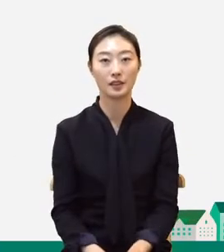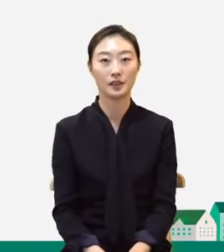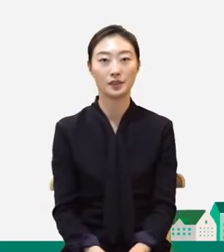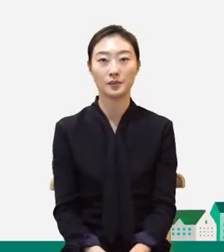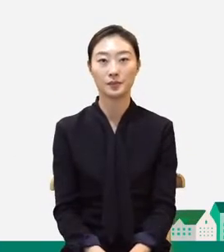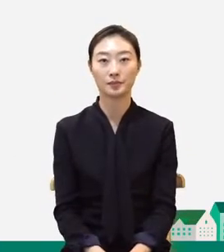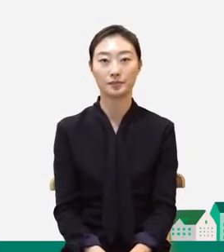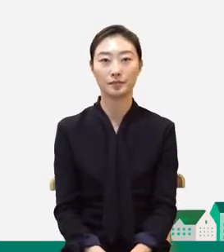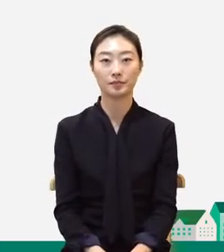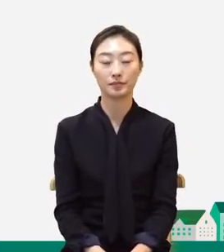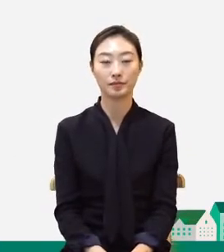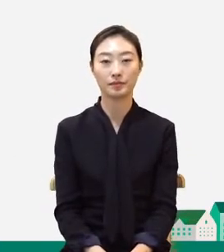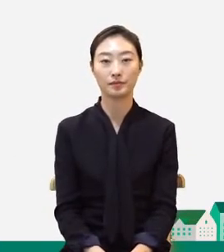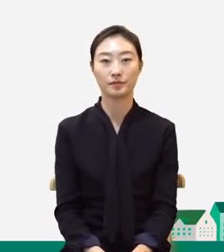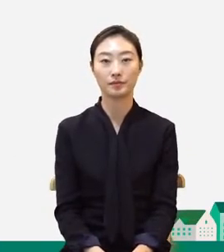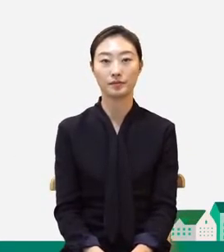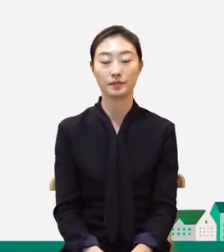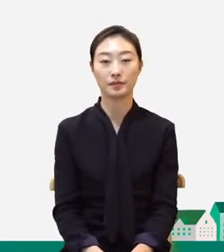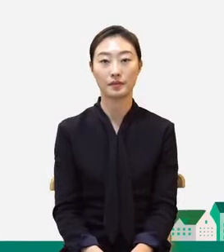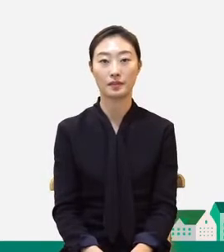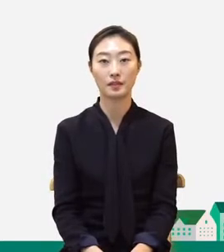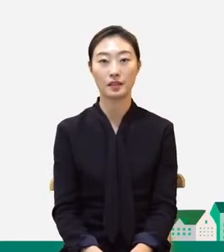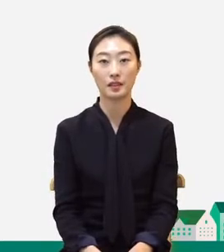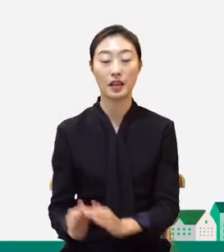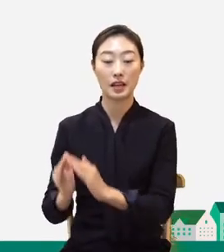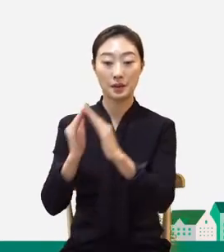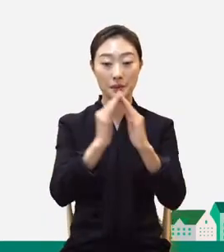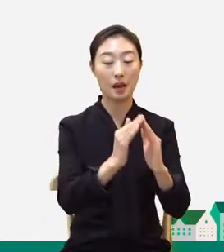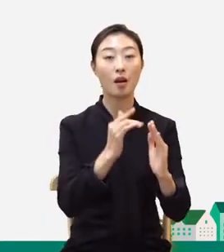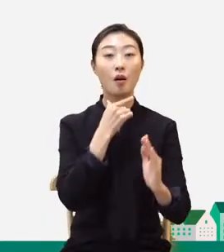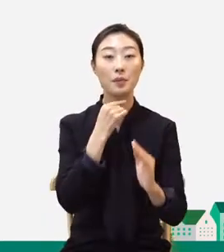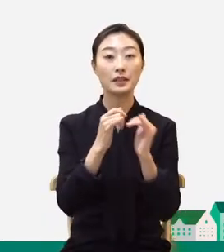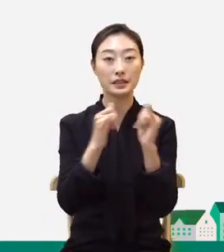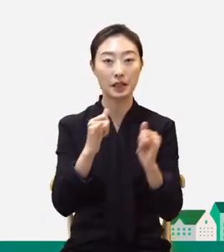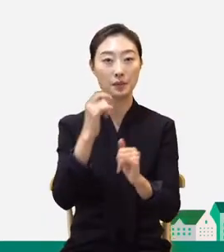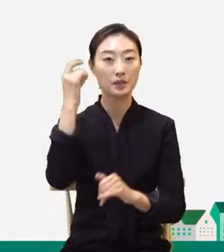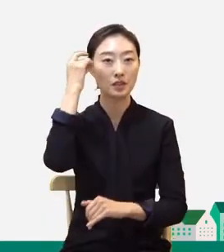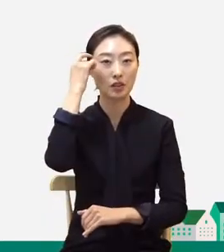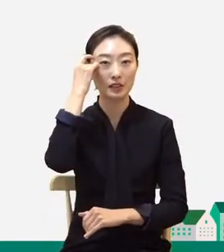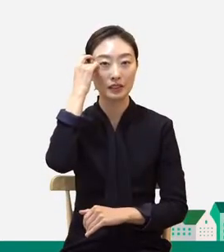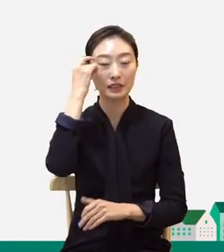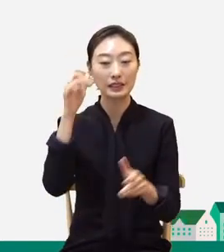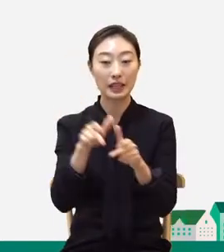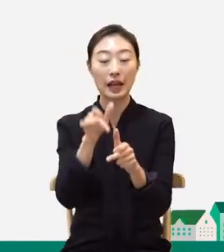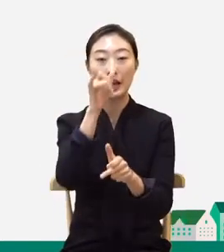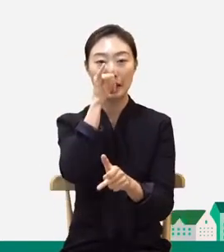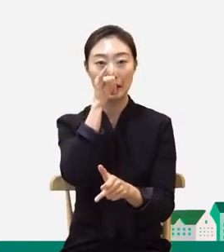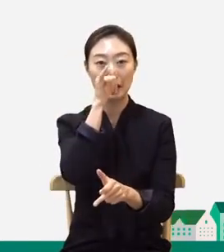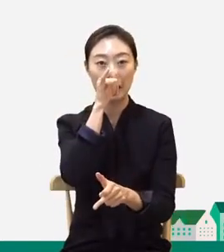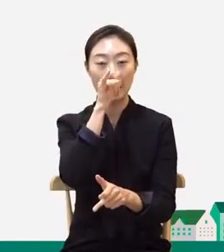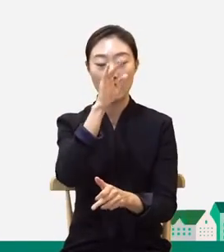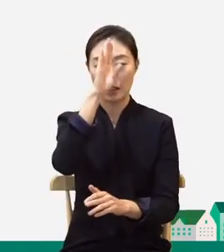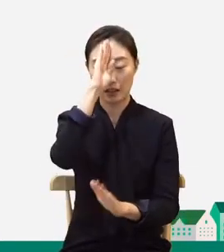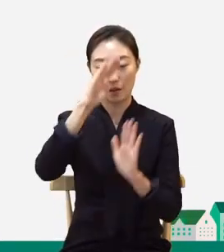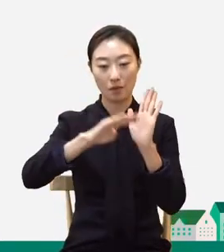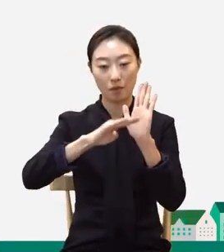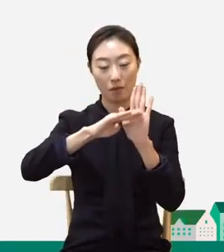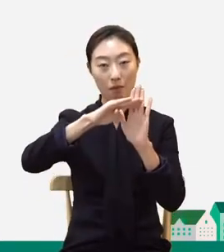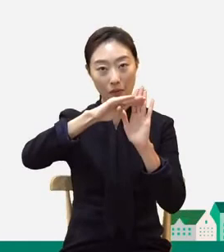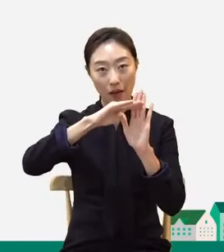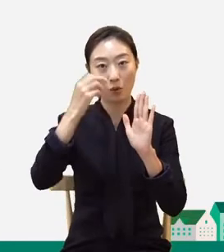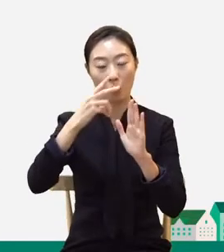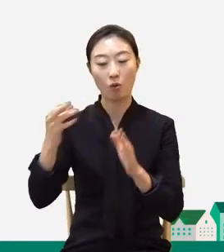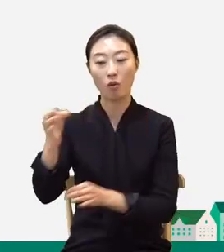했고요. 입주 대상은 중증 정신질환이 있는 분들 중에서 정신장애 등급과 이제